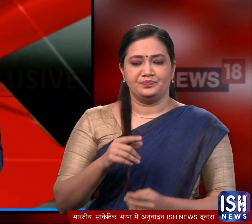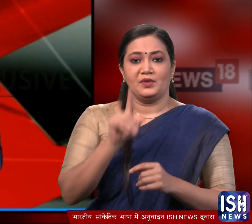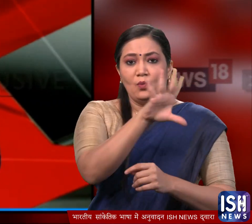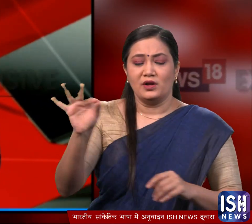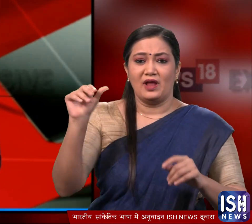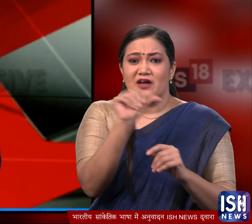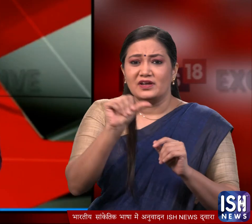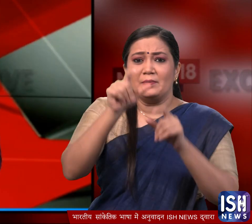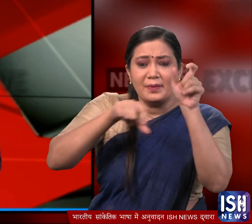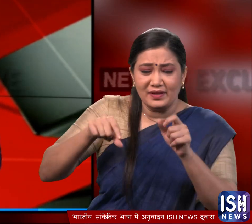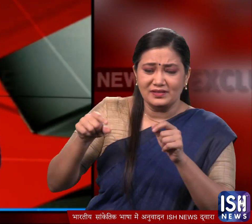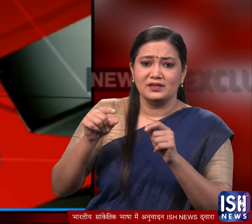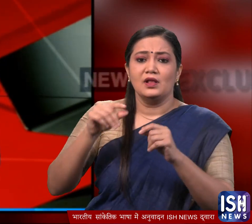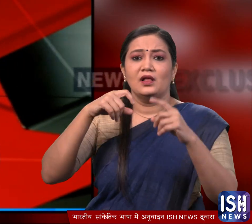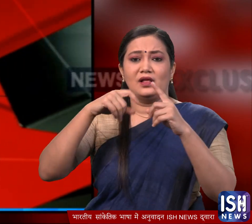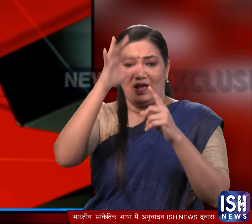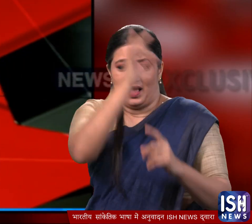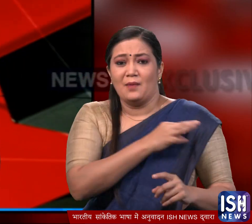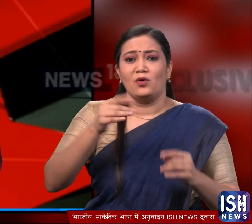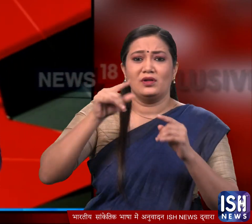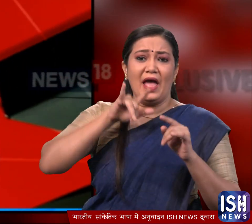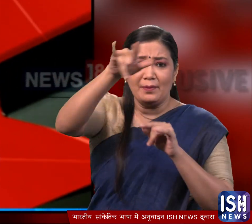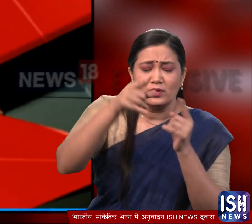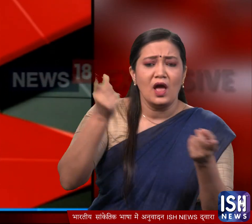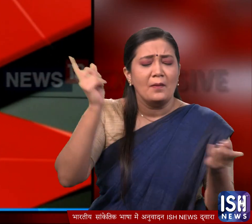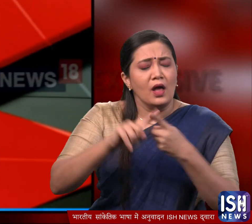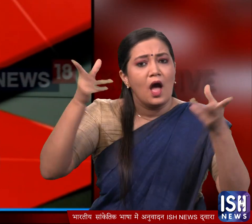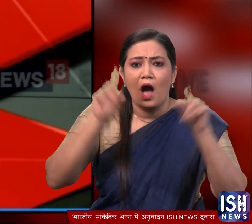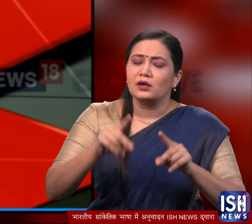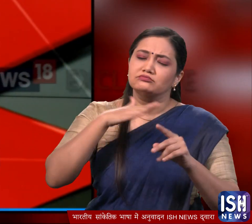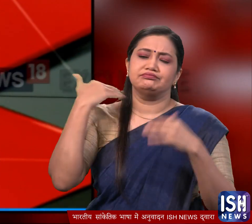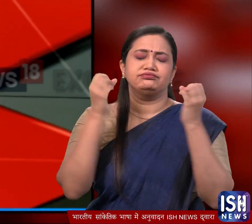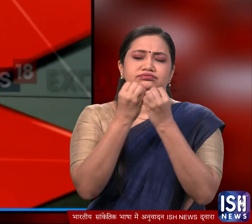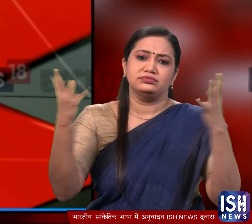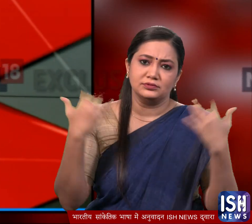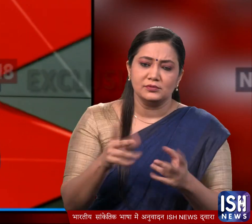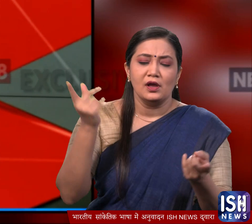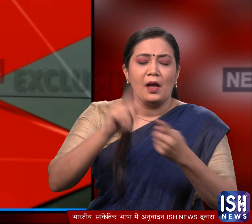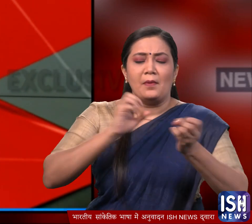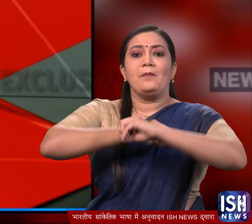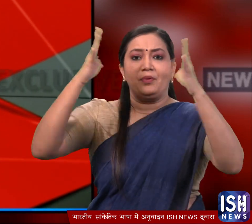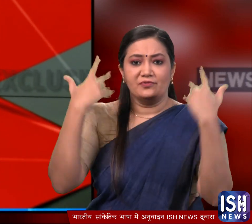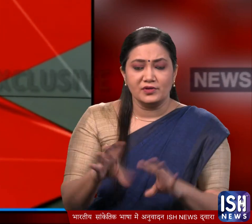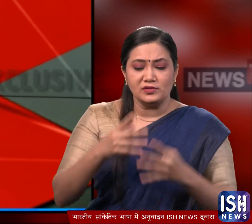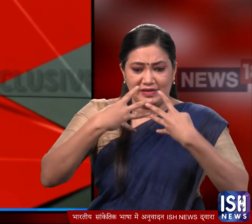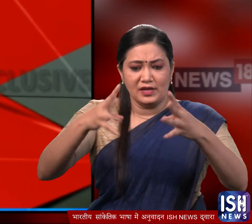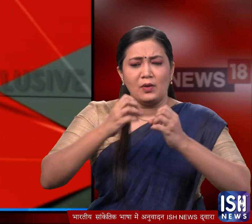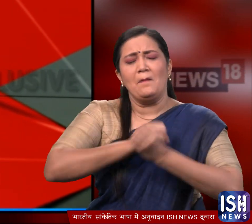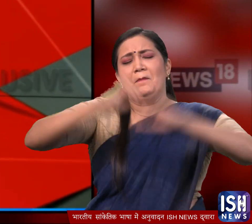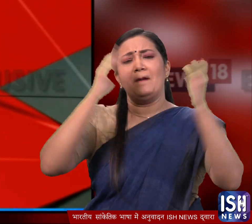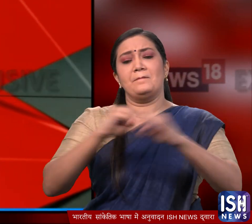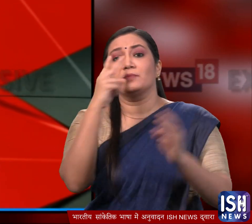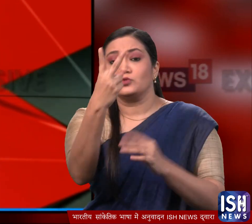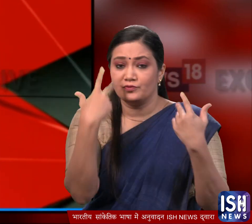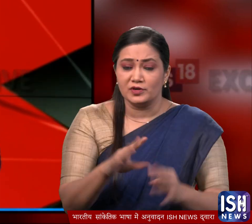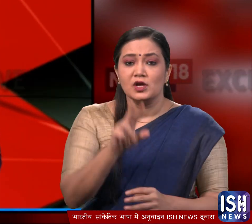से अफगानिस्तान से निकलने के लिए काबुल एयरपोर्ट पर मचे कोहराम ने एक बार फिर लोगों की बलि ले ली। इस बार एयरपोर्ट पर हमला हो गया और उसके गेट पर 2 जोरदार